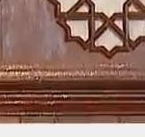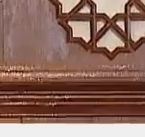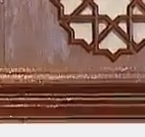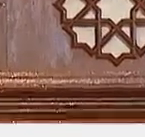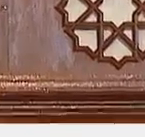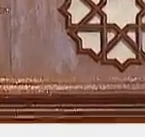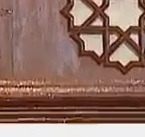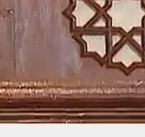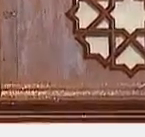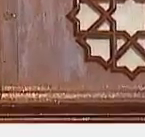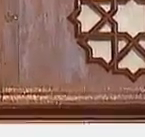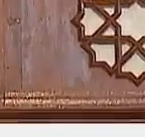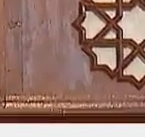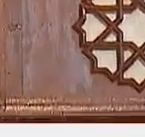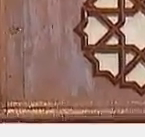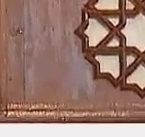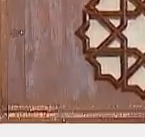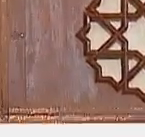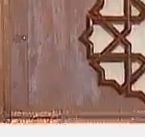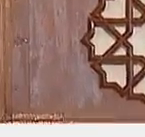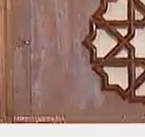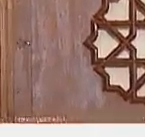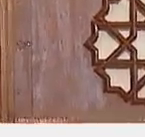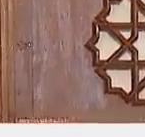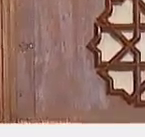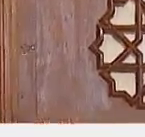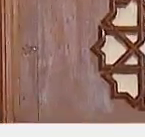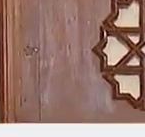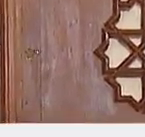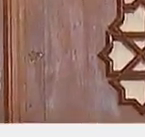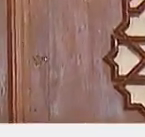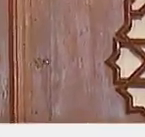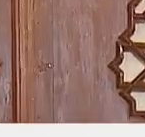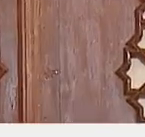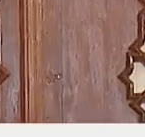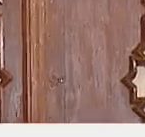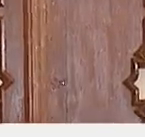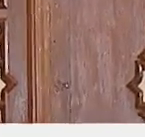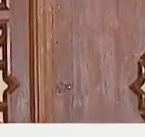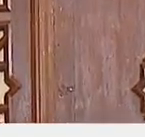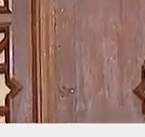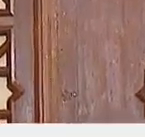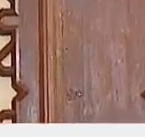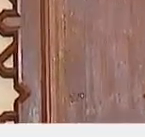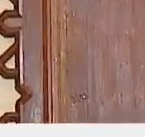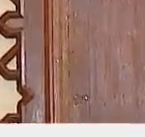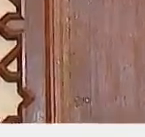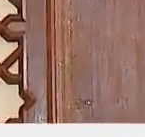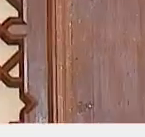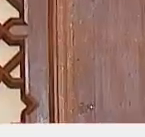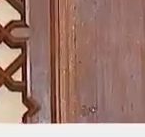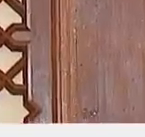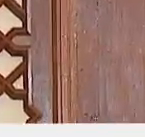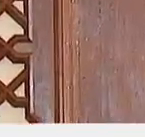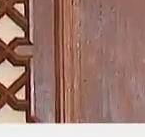له، وأشهد أن محمدًا عبده ورسوله، إمام المتقين ورسول